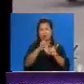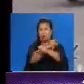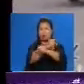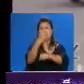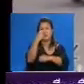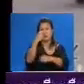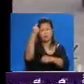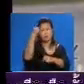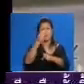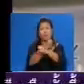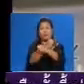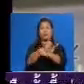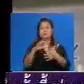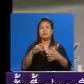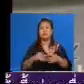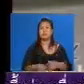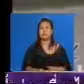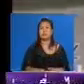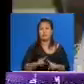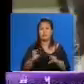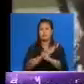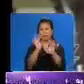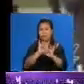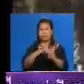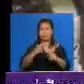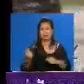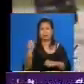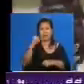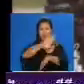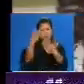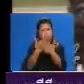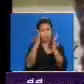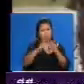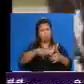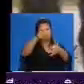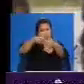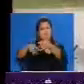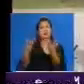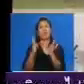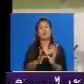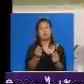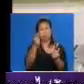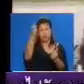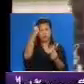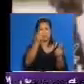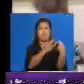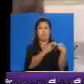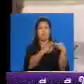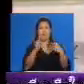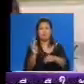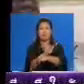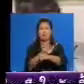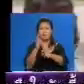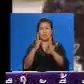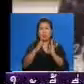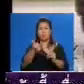จัดการภาวะชุ extensivelyแต่ยไมแ่ชัดว่ต้องใช้กำลงถหารทั้งสินกี่นายโดยจะรบหน้าที่เี้สวนที่ภากพละเรือนไม่